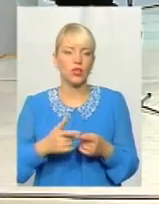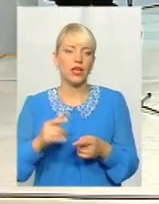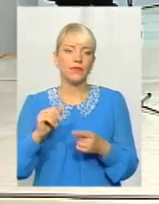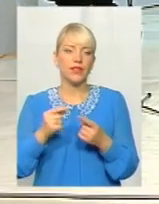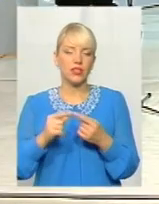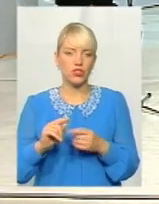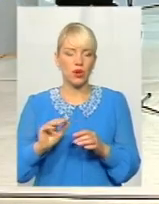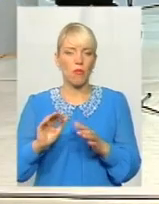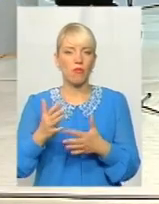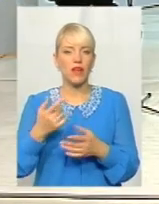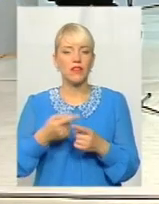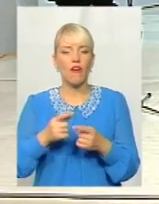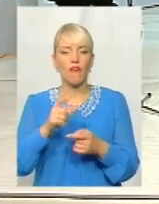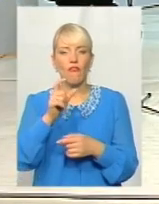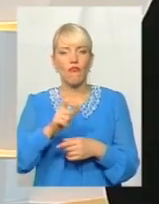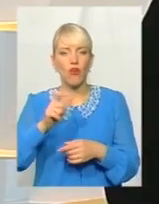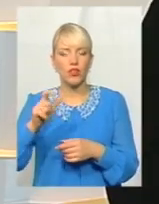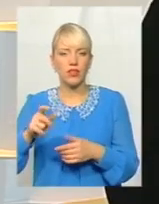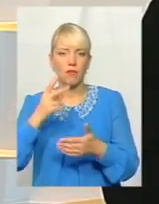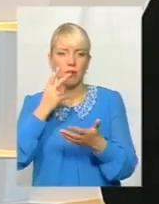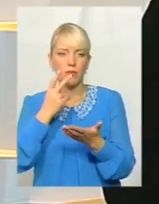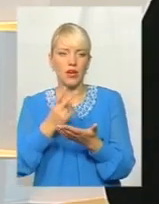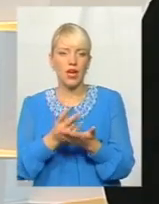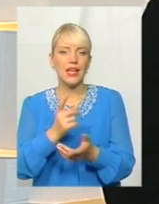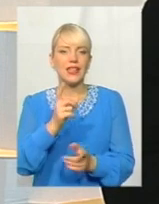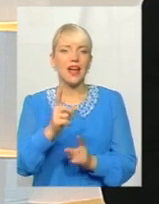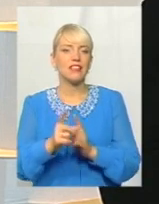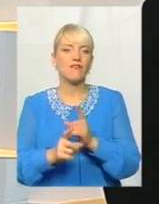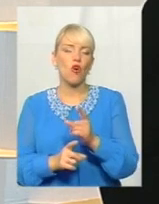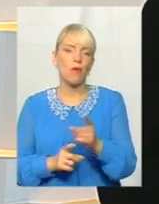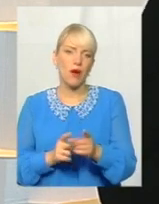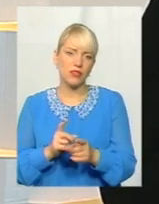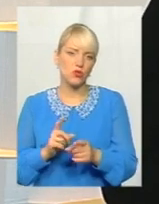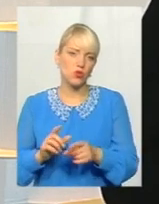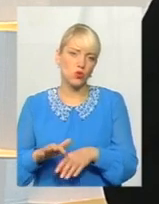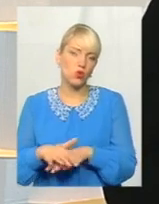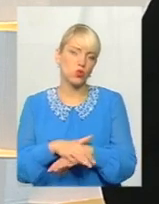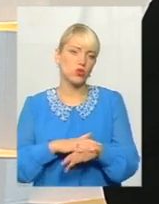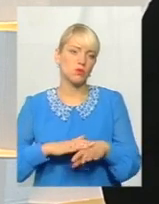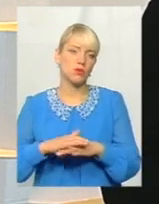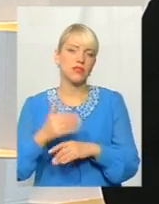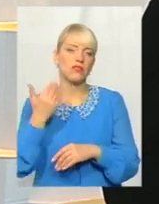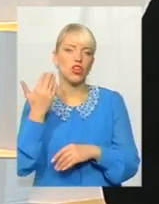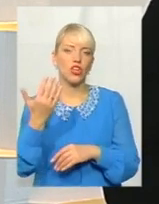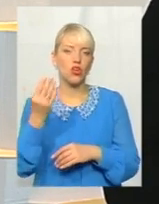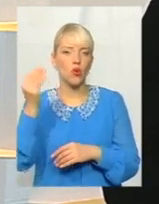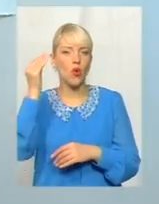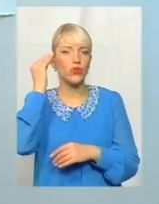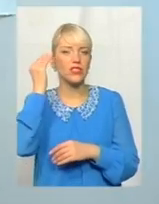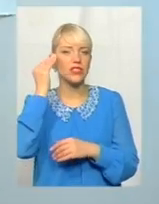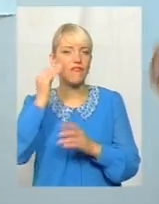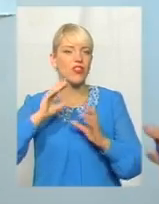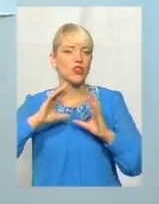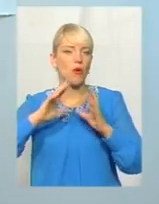момент, вони відображали трансформацію суспільства і його світобачення. По суті,